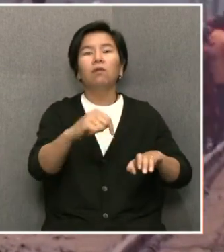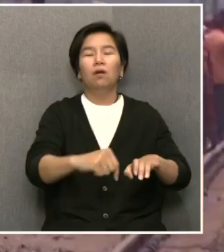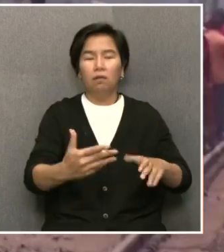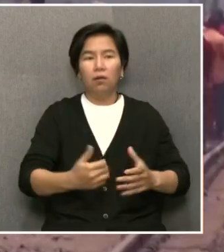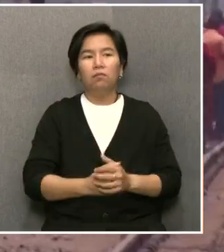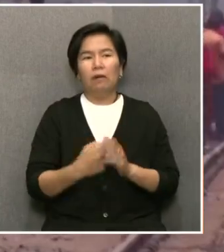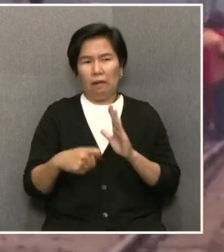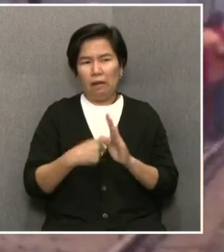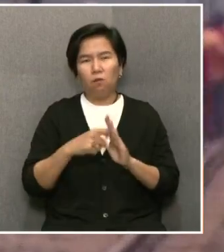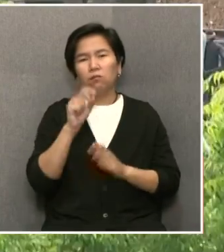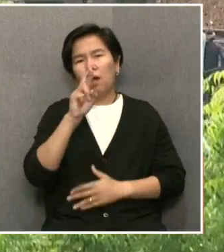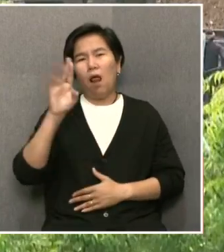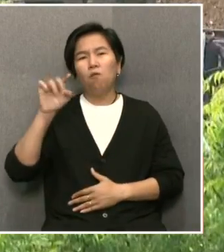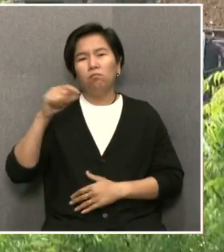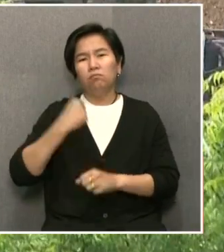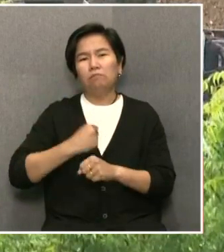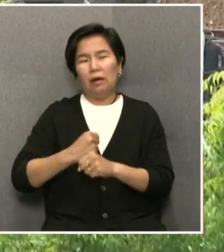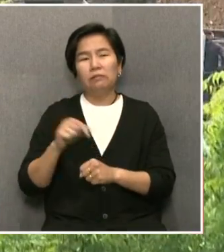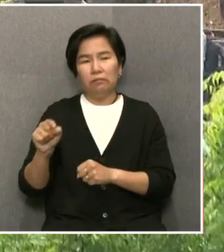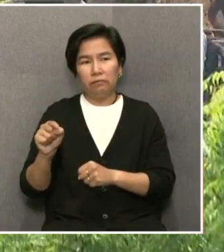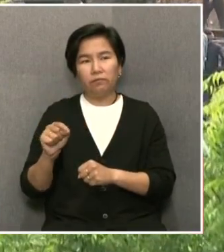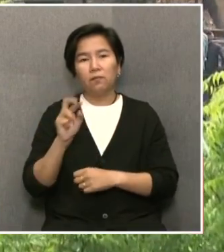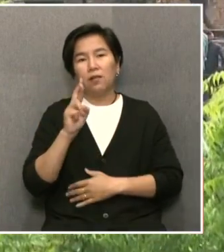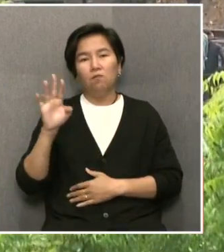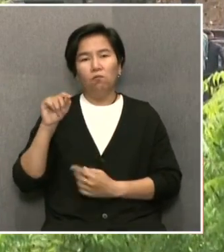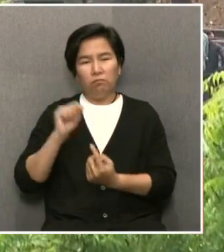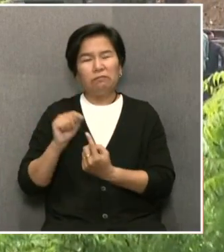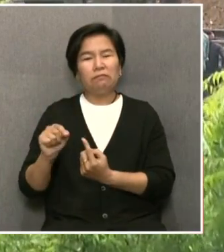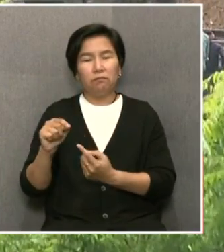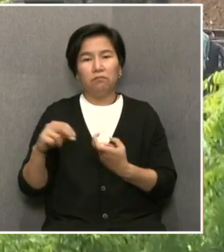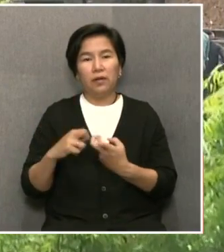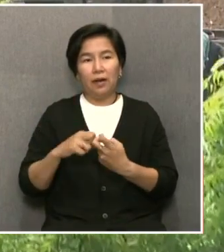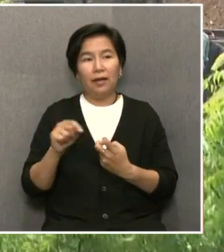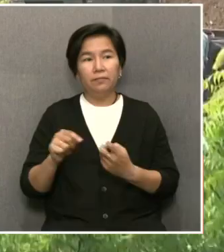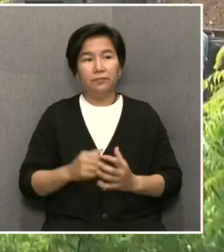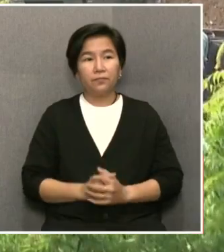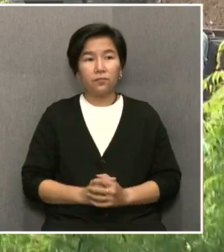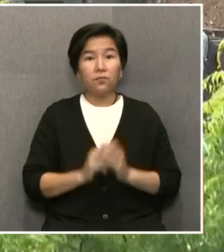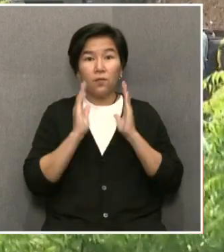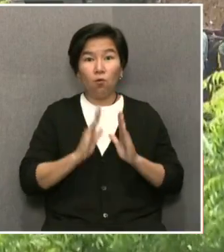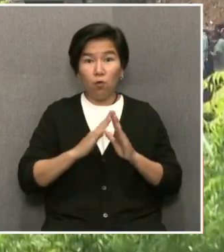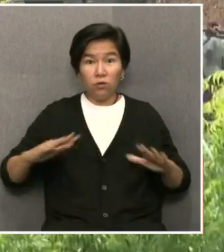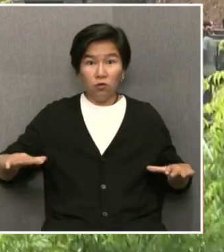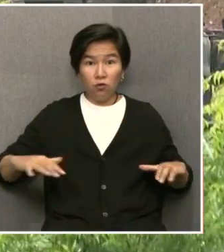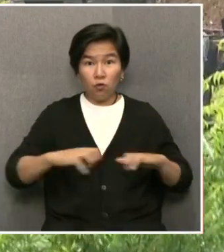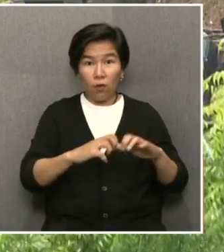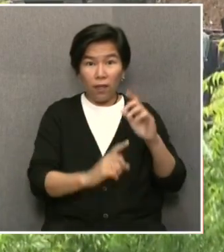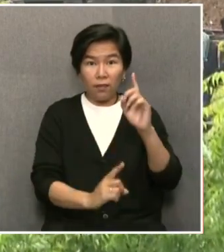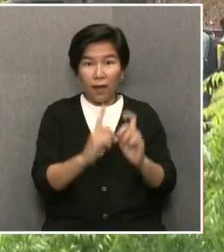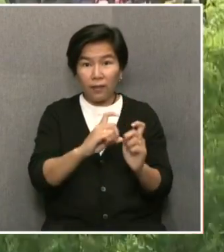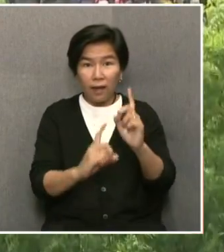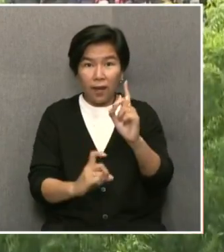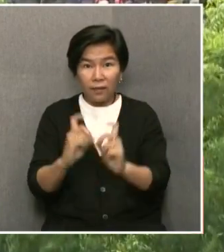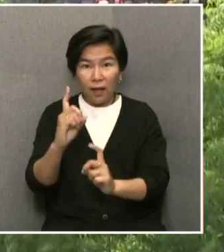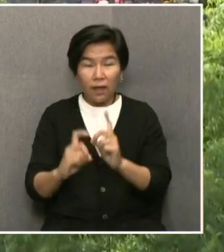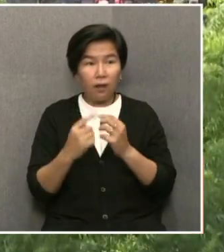จะเกิดจากความล้มเหลวทางเทคนิคของระบบให้สัญญาณครับส่วนยอดผู้เสียชีวิตล่าสุดค่ะจากเหตุรถไฟชวนการ